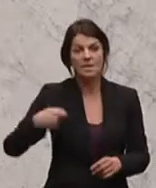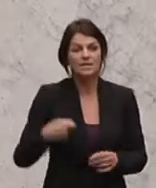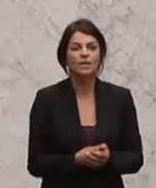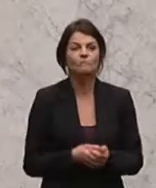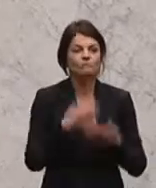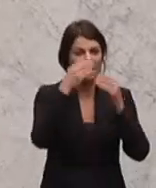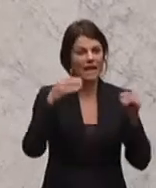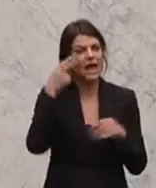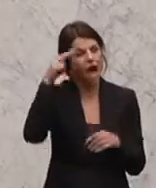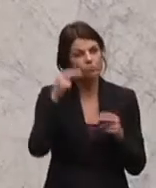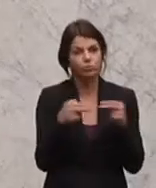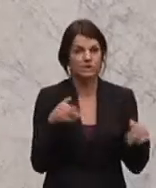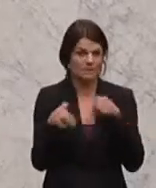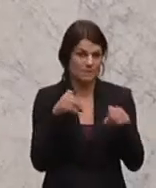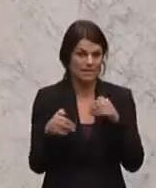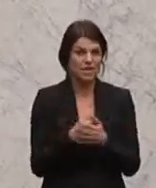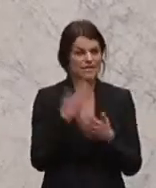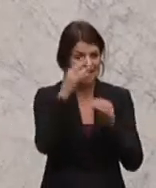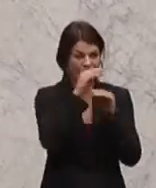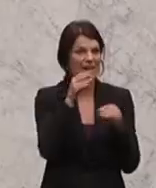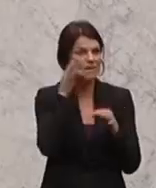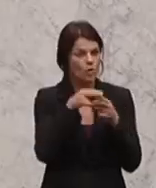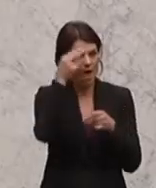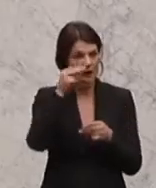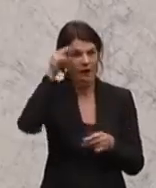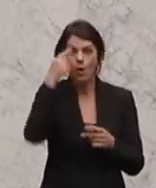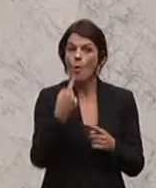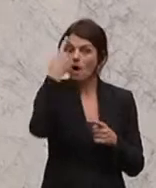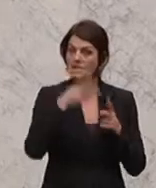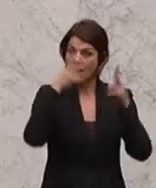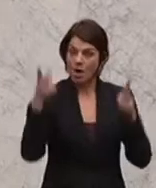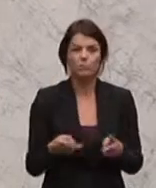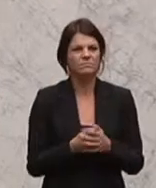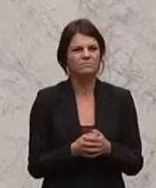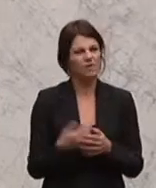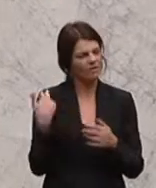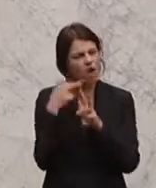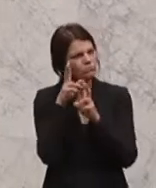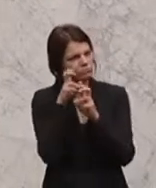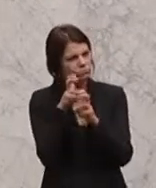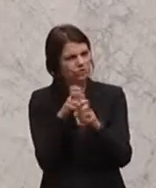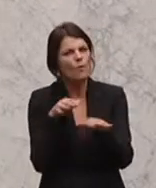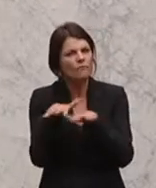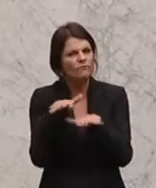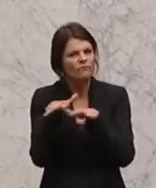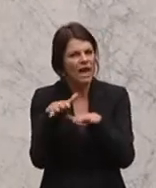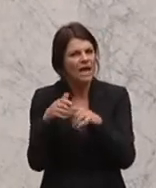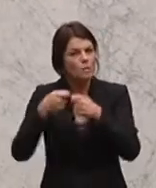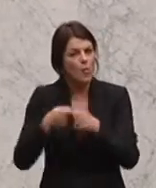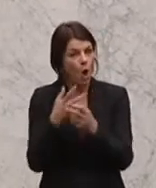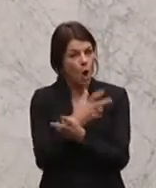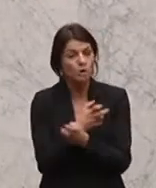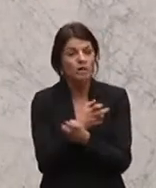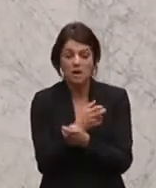Anton Heinzel, Verkehrssprecher der SPÖ, ist der nächste Redner. Meine Damen und Herren, hohes Haus, laut einer Erhebung vom Verkehrsclub Österreich